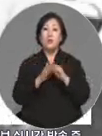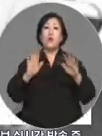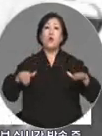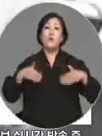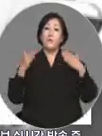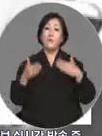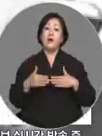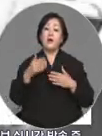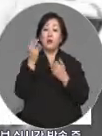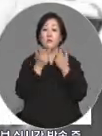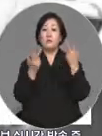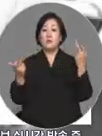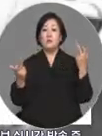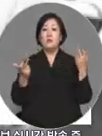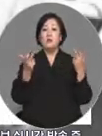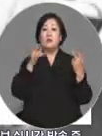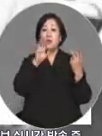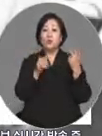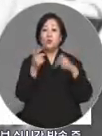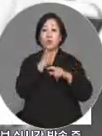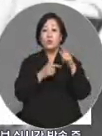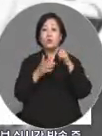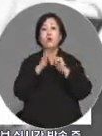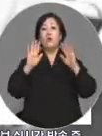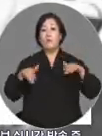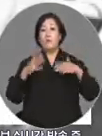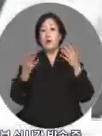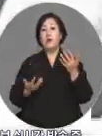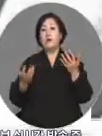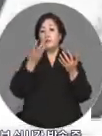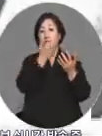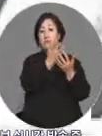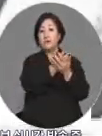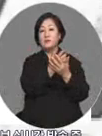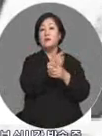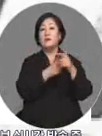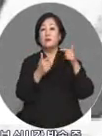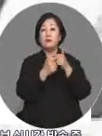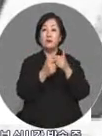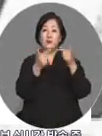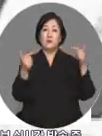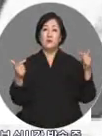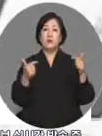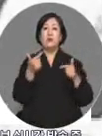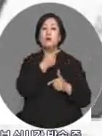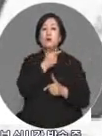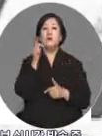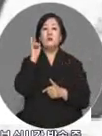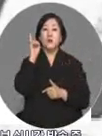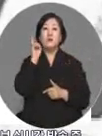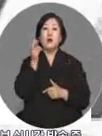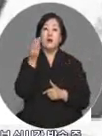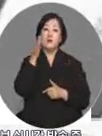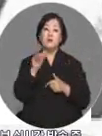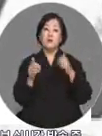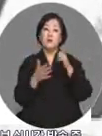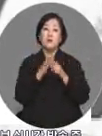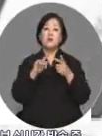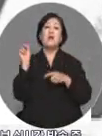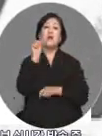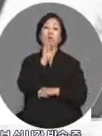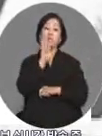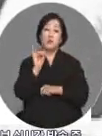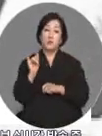돌던 야한 방향쪽으로 굉 바람이 들어가지 구요 어려운 연소 확대 가능성이 좀 않았죠 저희가 도착했을 때는 이렇게 손님이